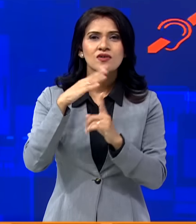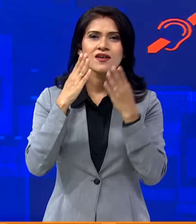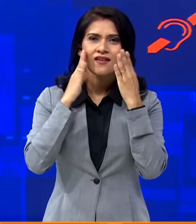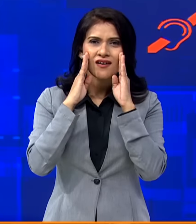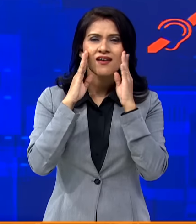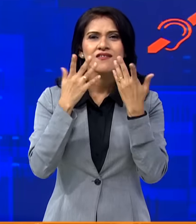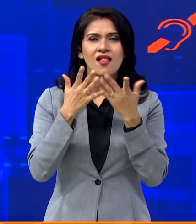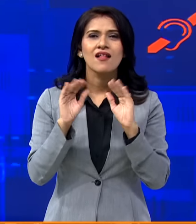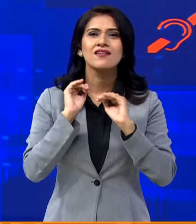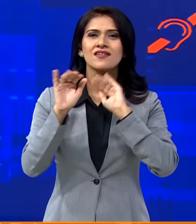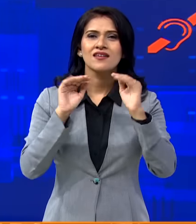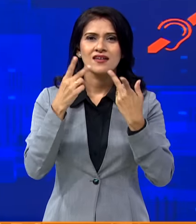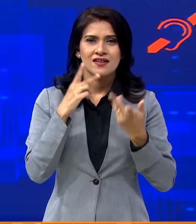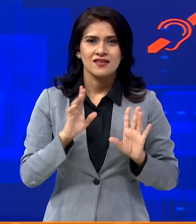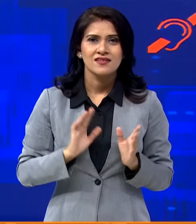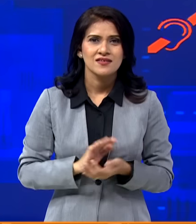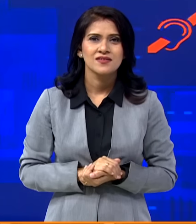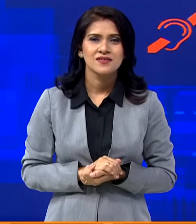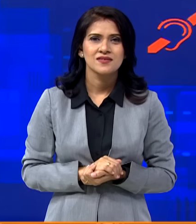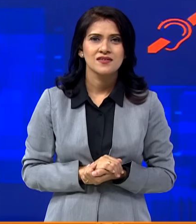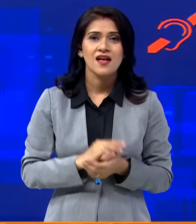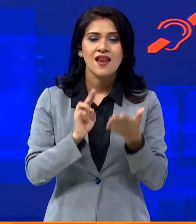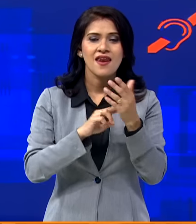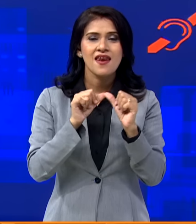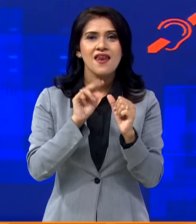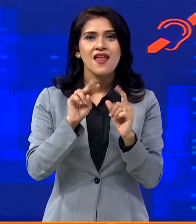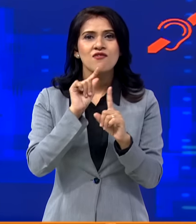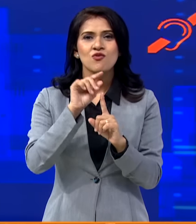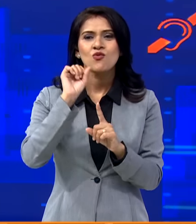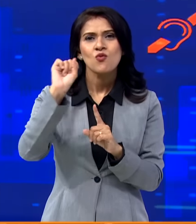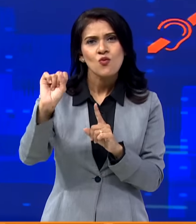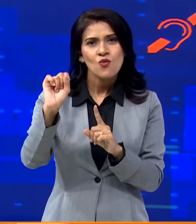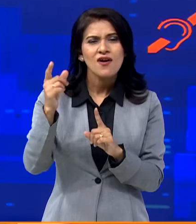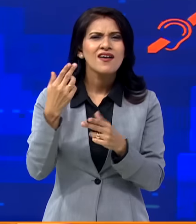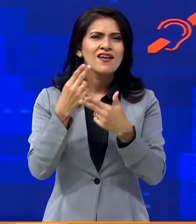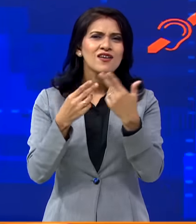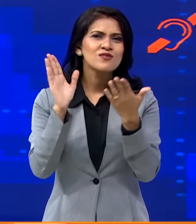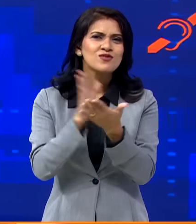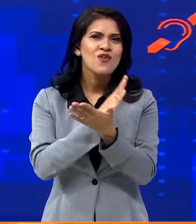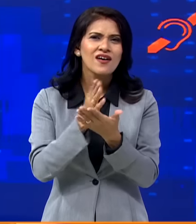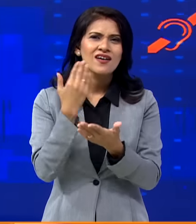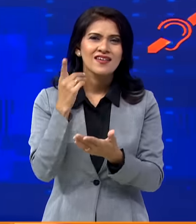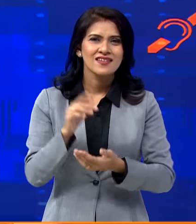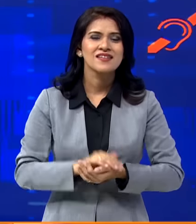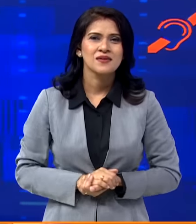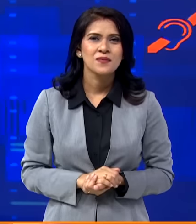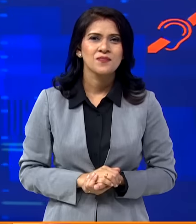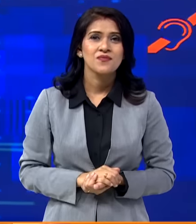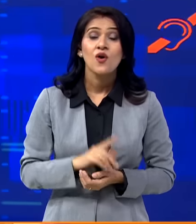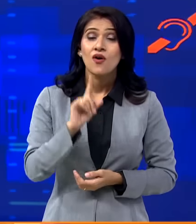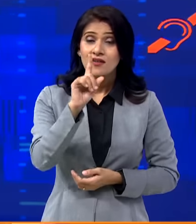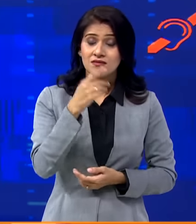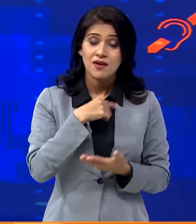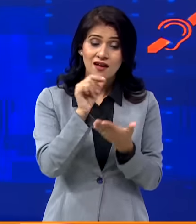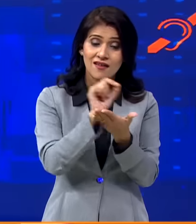कि जितने तुम्हारे उतने हमारे तो सर आप हमारे लिए एक बार ये गाना गा दीजिए वो मेरे द्वारा लिखी हुई एक